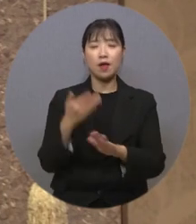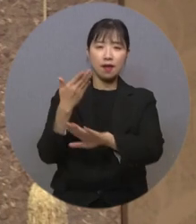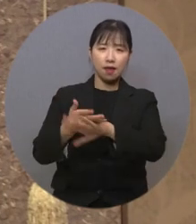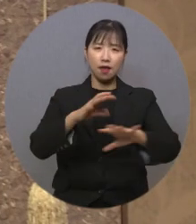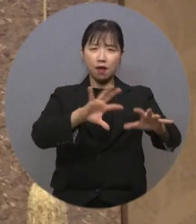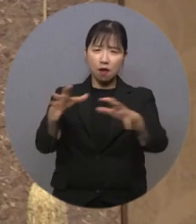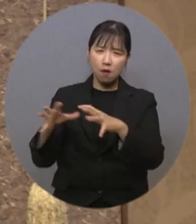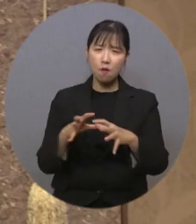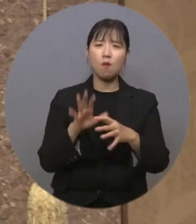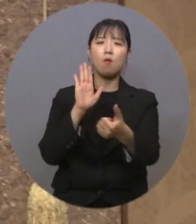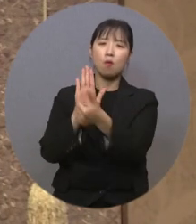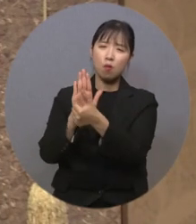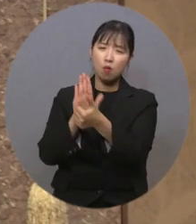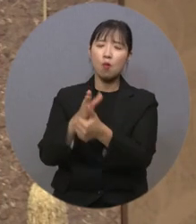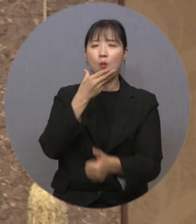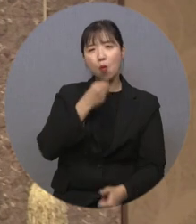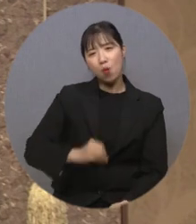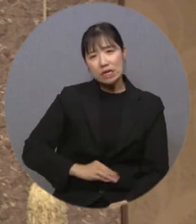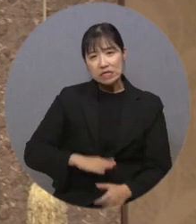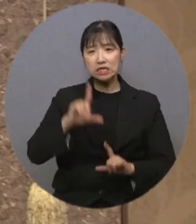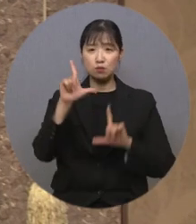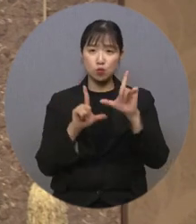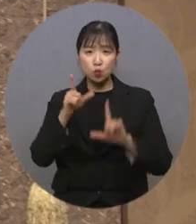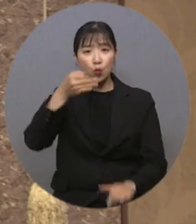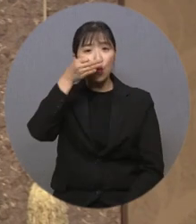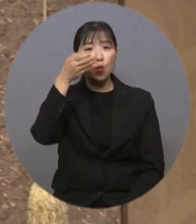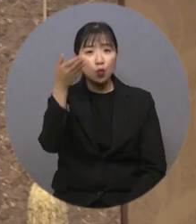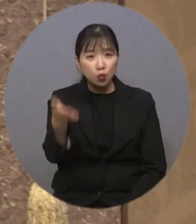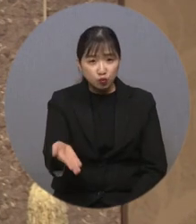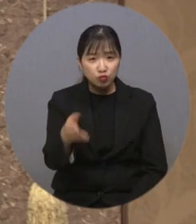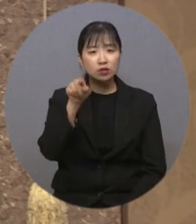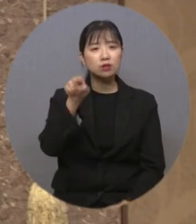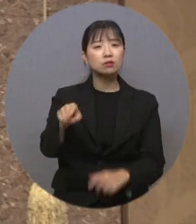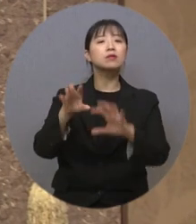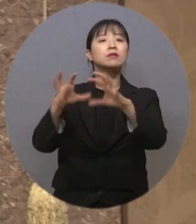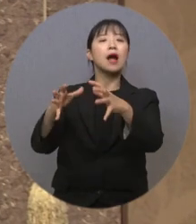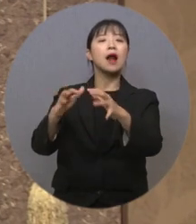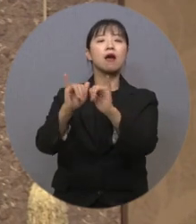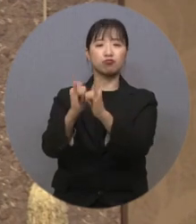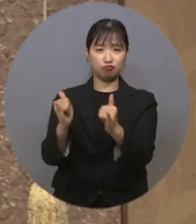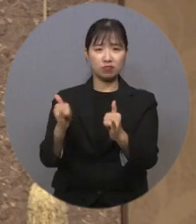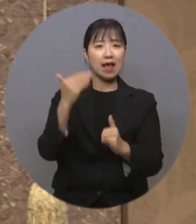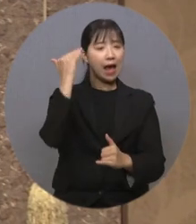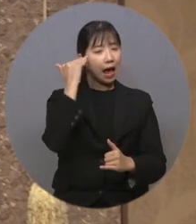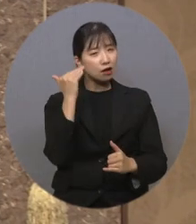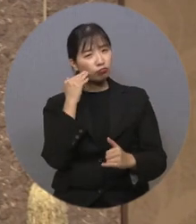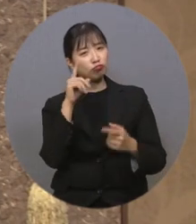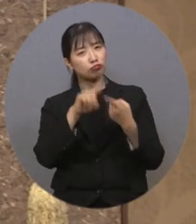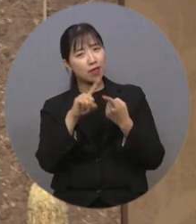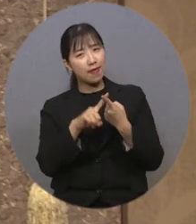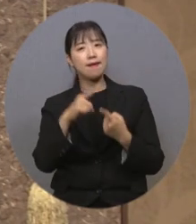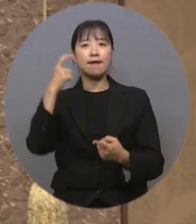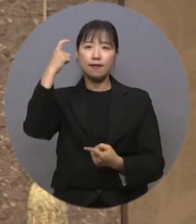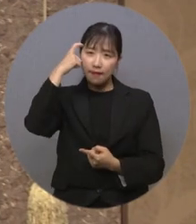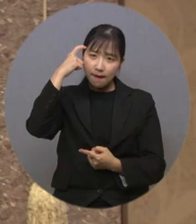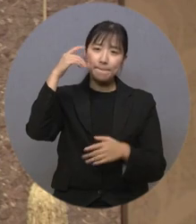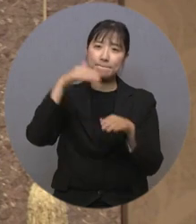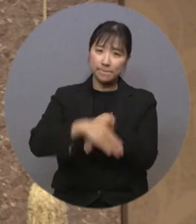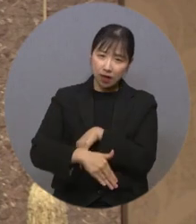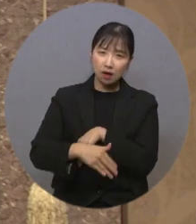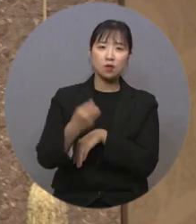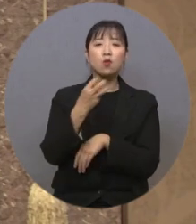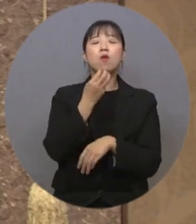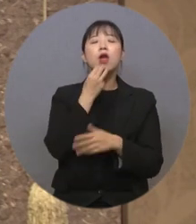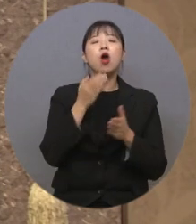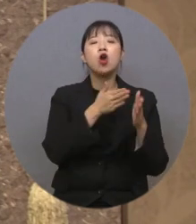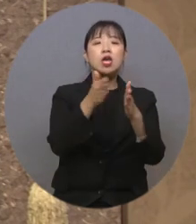해외 원조의 복지의 모습을 보여주면은 그 나라 국민들이 대한민국을 바라보는 시각이나 네.